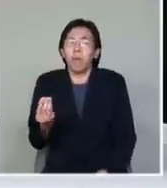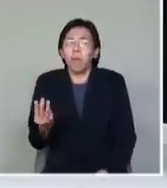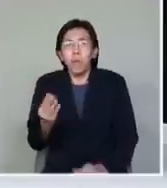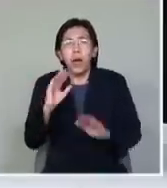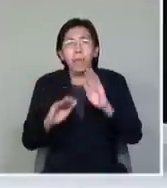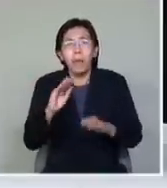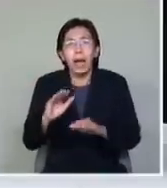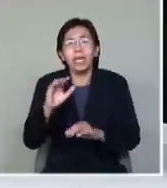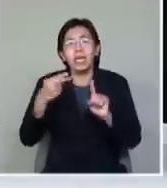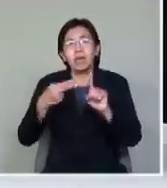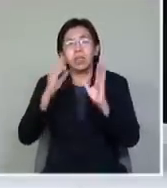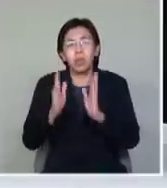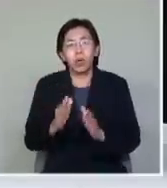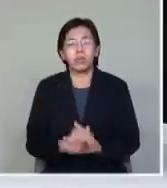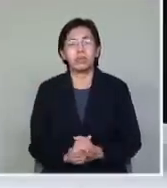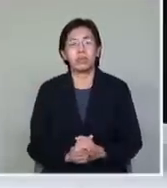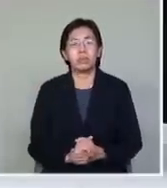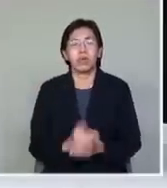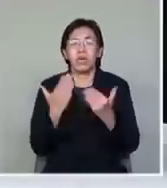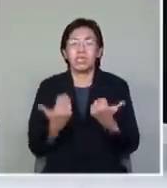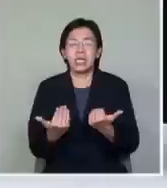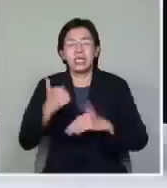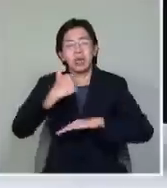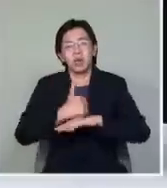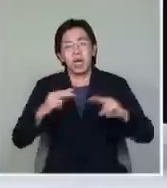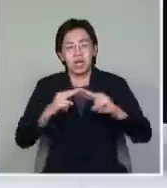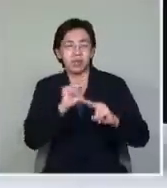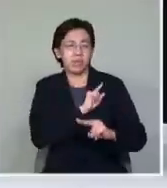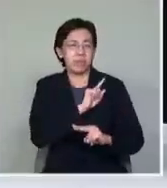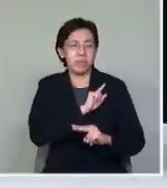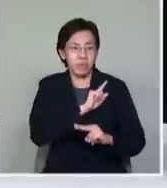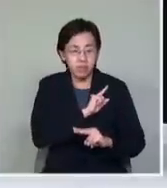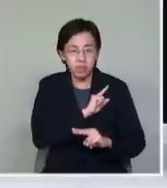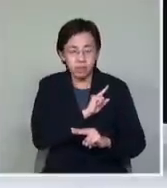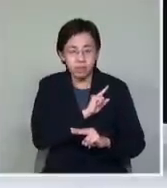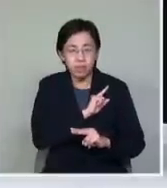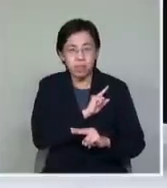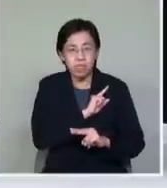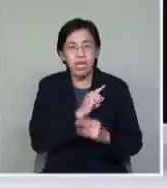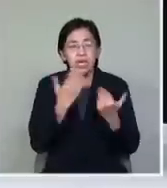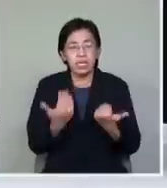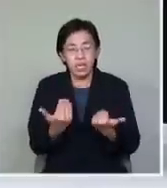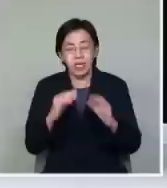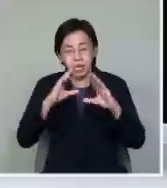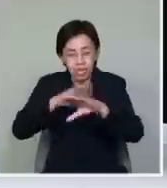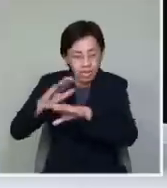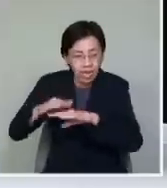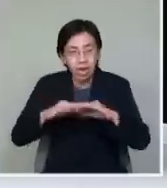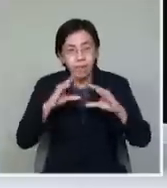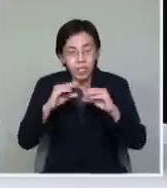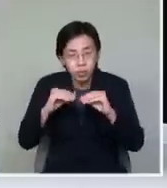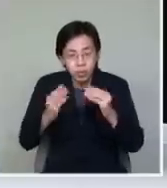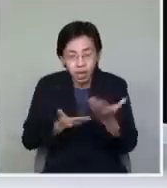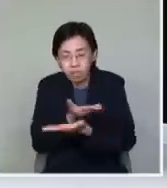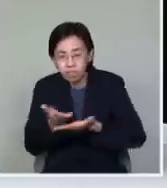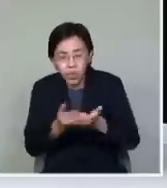แตะหลัก 10,000 คนตอนนี้รัฐมนตรีกระทรวงที่เกี่ยวข้องนะคะแล้วก็หน่วยงานที่เกี่ยวข้องเตรียมที่จะเรียกประชุมกันแล้วจะพูดคุยกัน